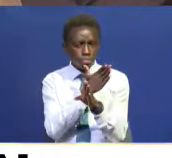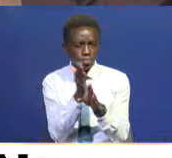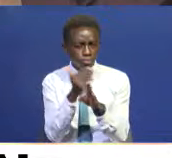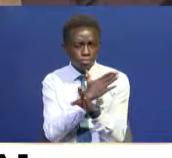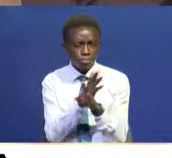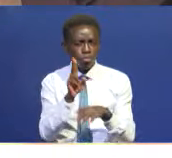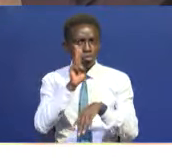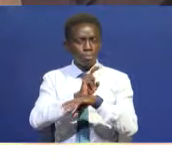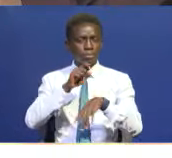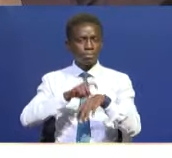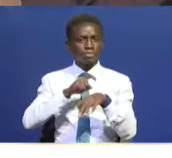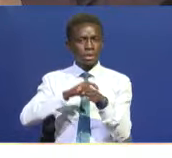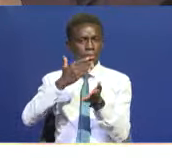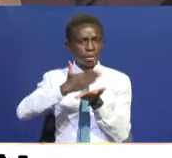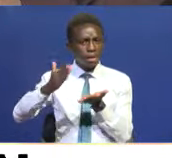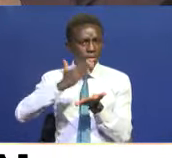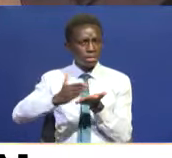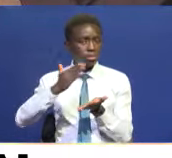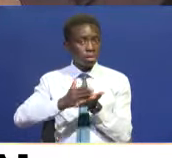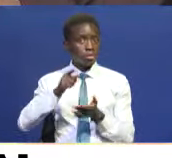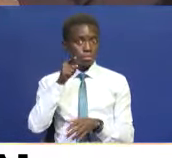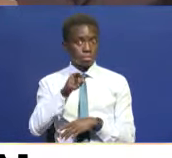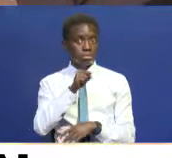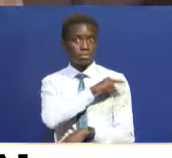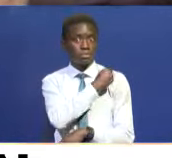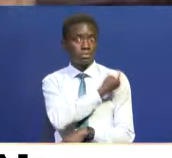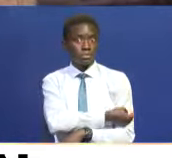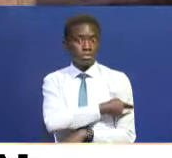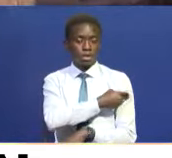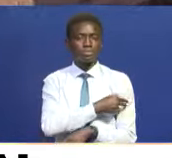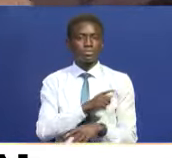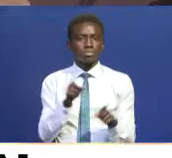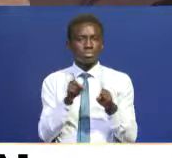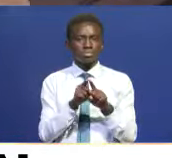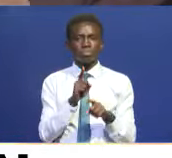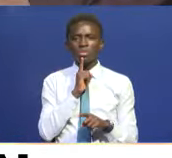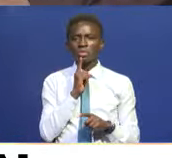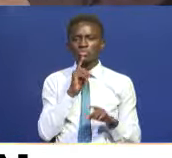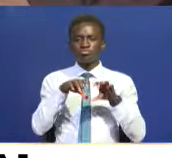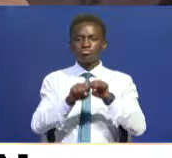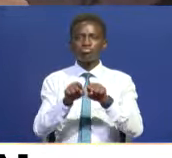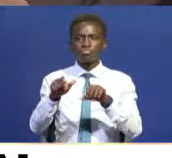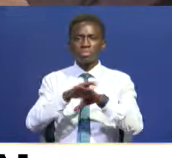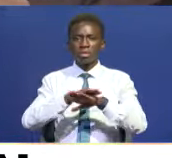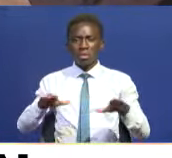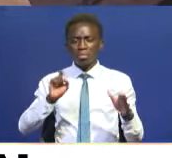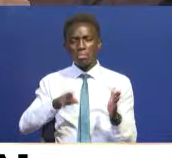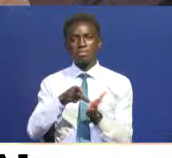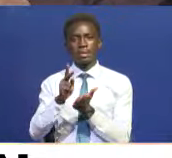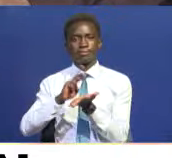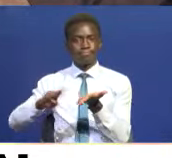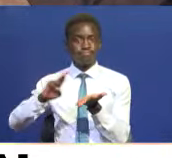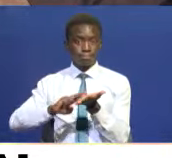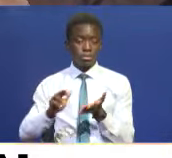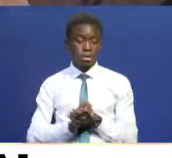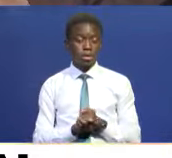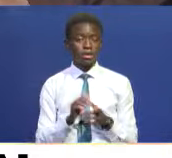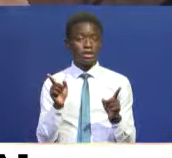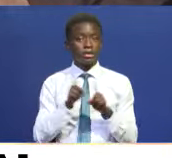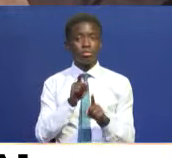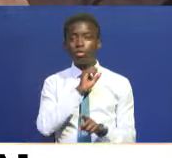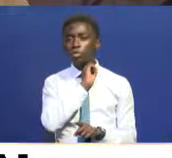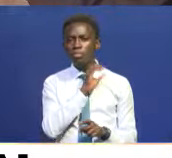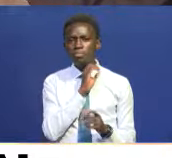na kubadilisha hati za umiliki wa ardhi hiyo. Hata hivyo, wasimamizi hao walikanusha madai hayo na kuituhumu serikali ya kaunti kwa